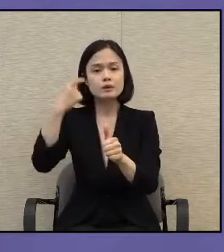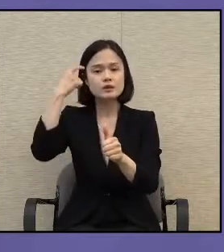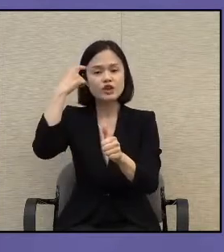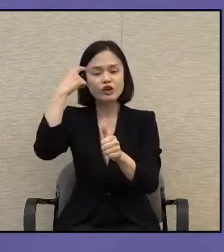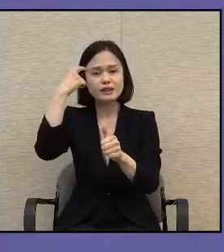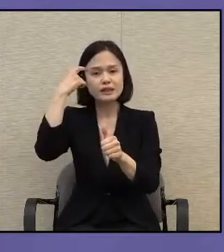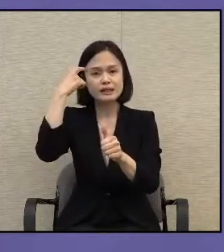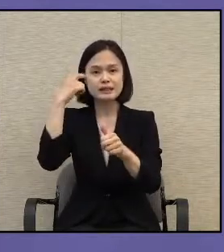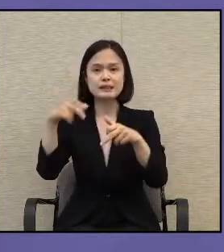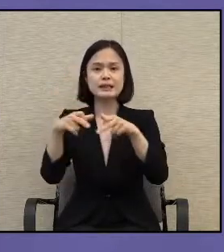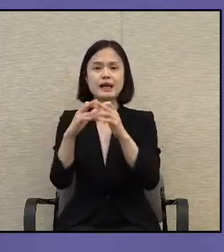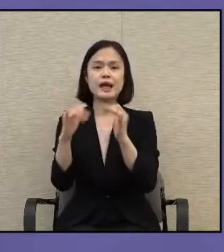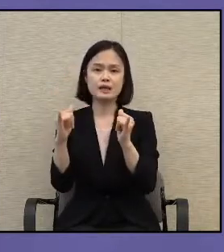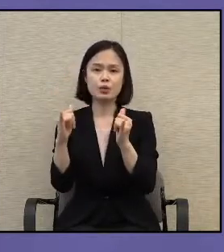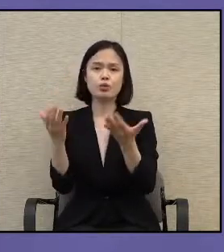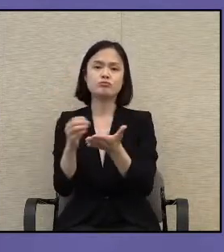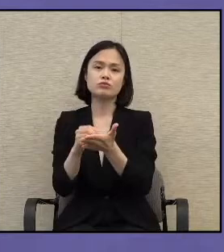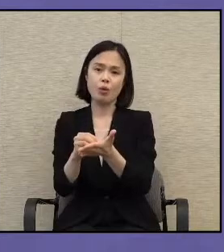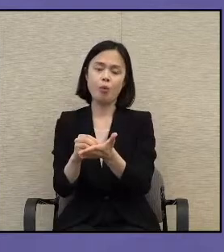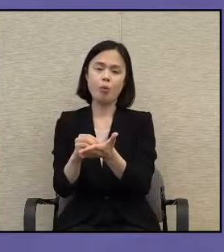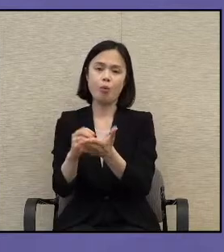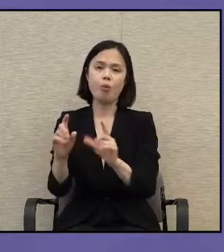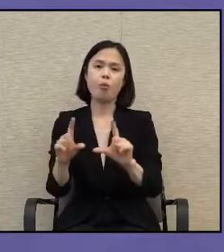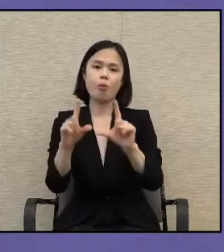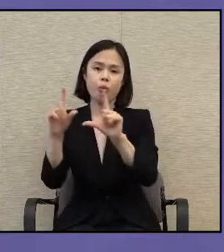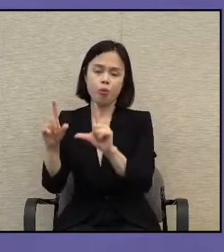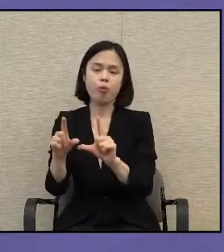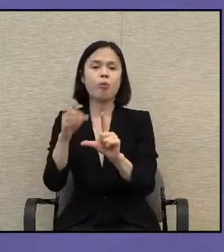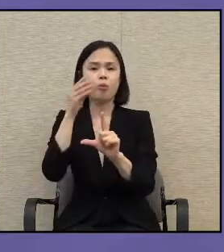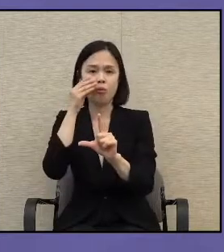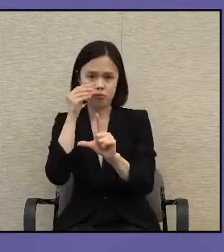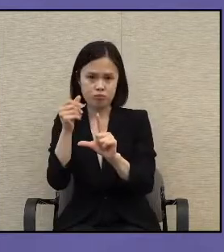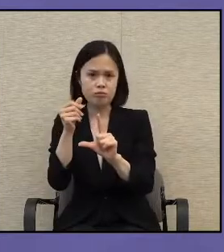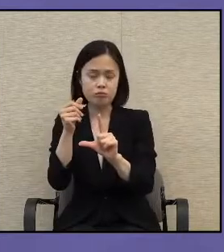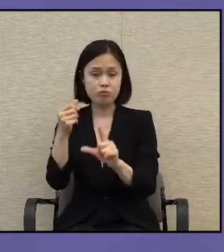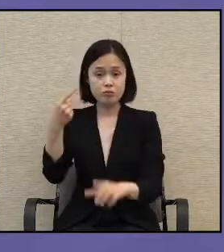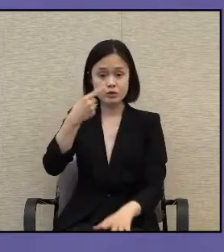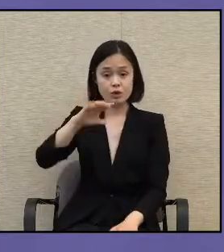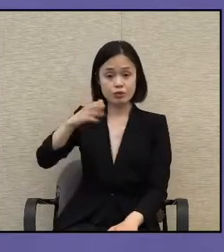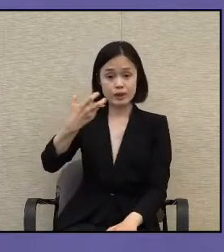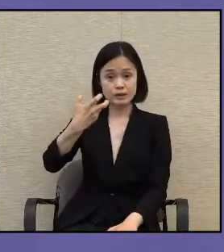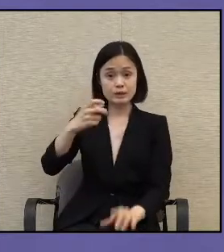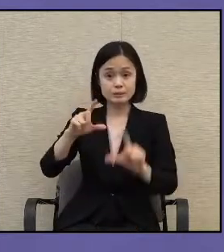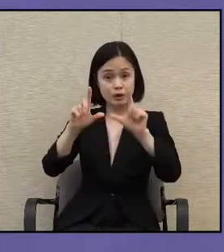유럽에서 뭐 1970년 중반 이후에 쭉